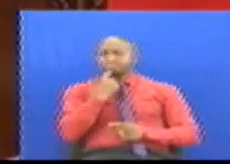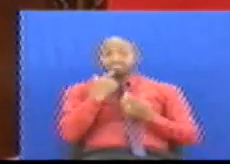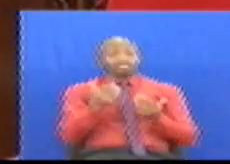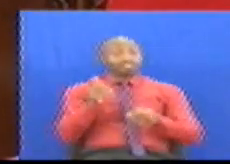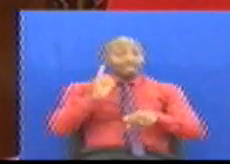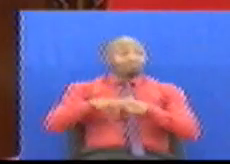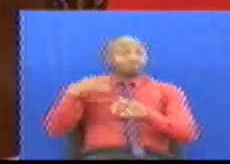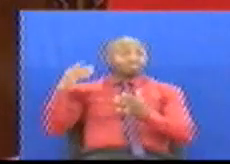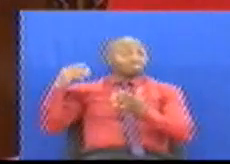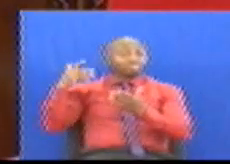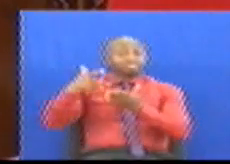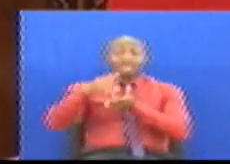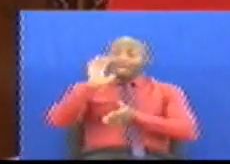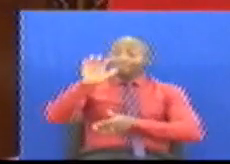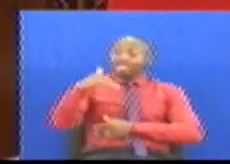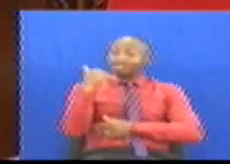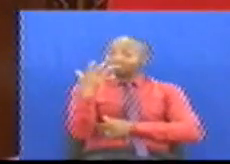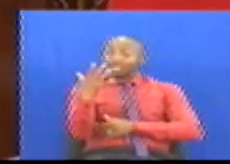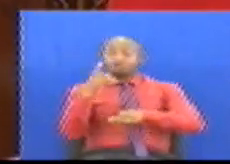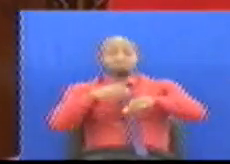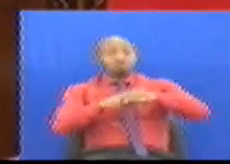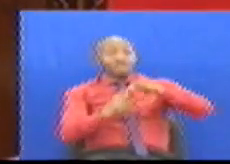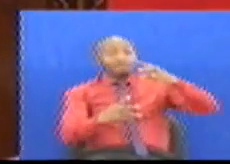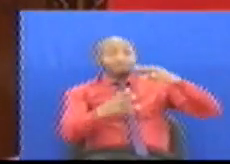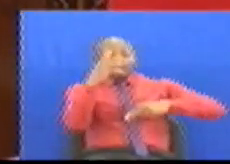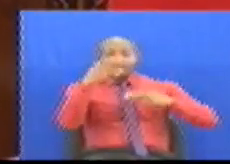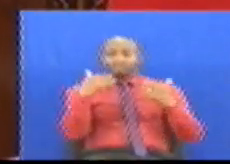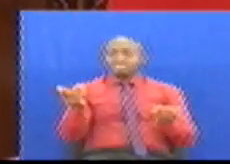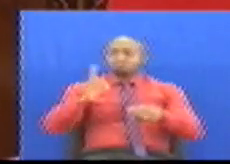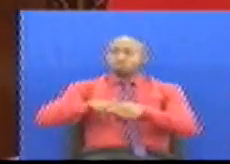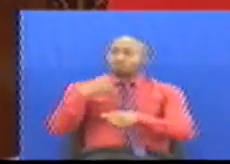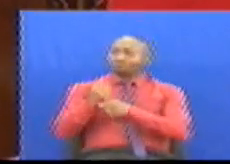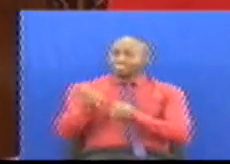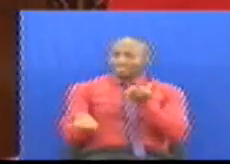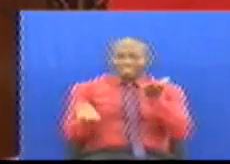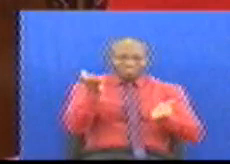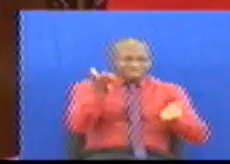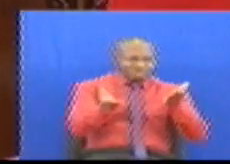tunaenda kumaliza miaka mitano ya uongozi wetu. Ni muda wa kufanya tathmini. Tunafanya tathmini ya